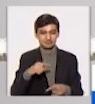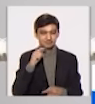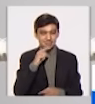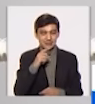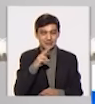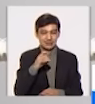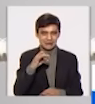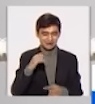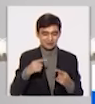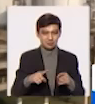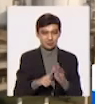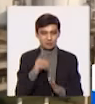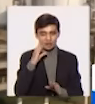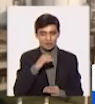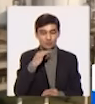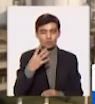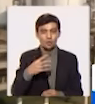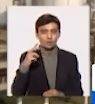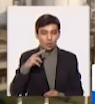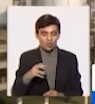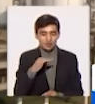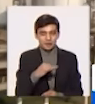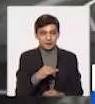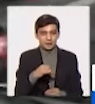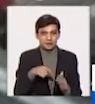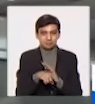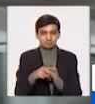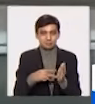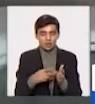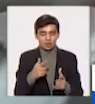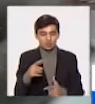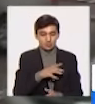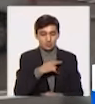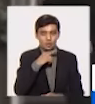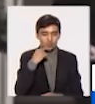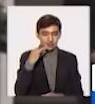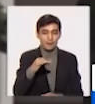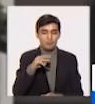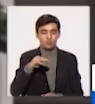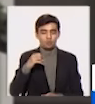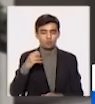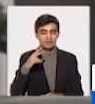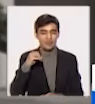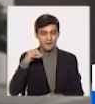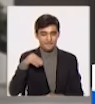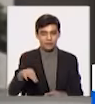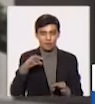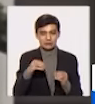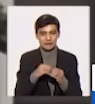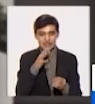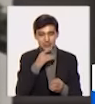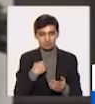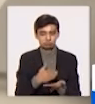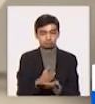мұнайдың баррелі 40 доллар деген пессимистік болжаммен дайындаған. Ресей мұнай қанша құлдыраса да 10 жылға жетер қорымыз бар дейді. Ал